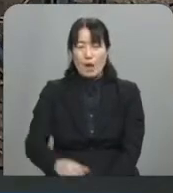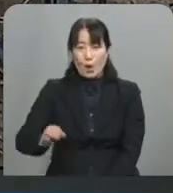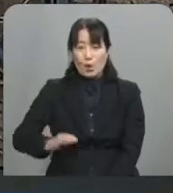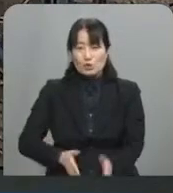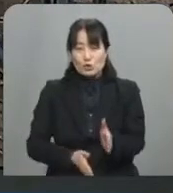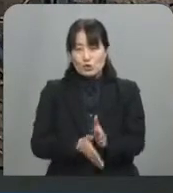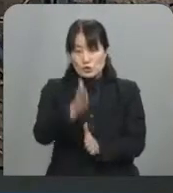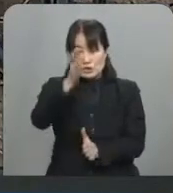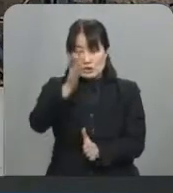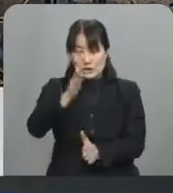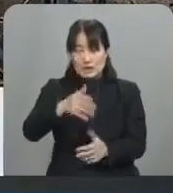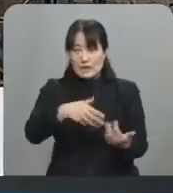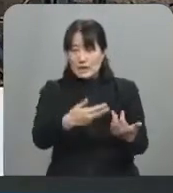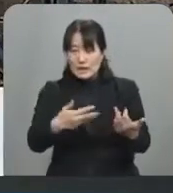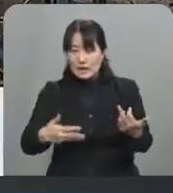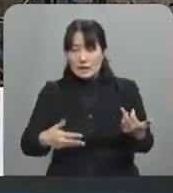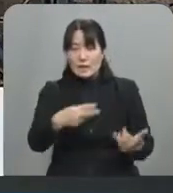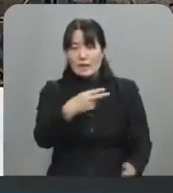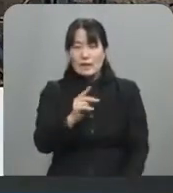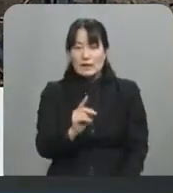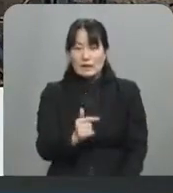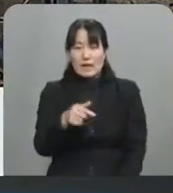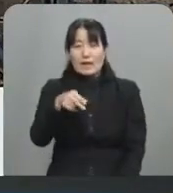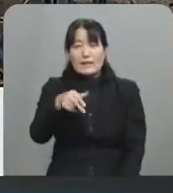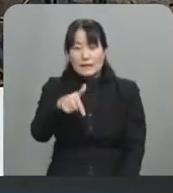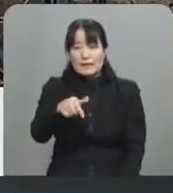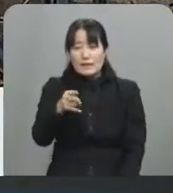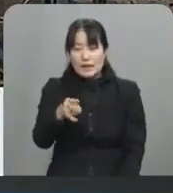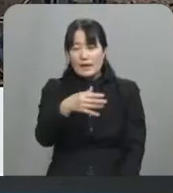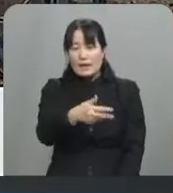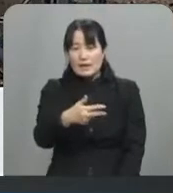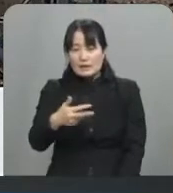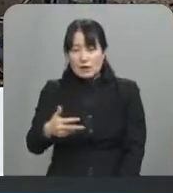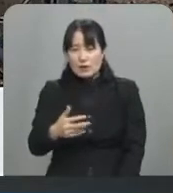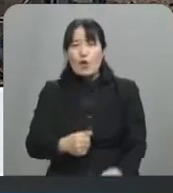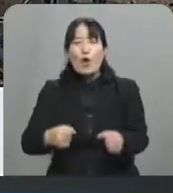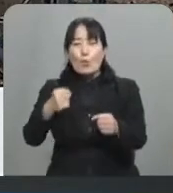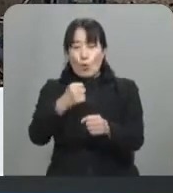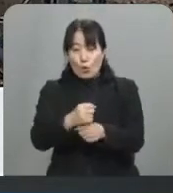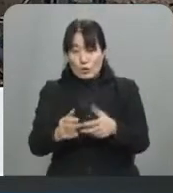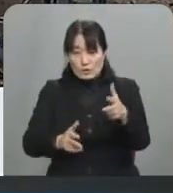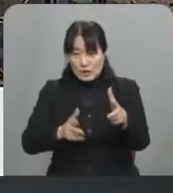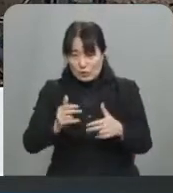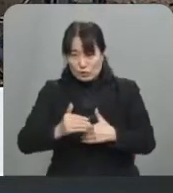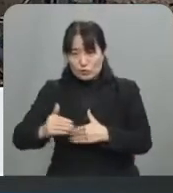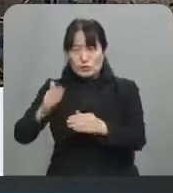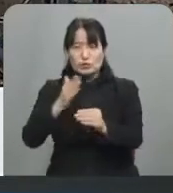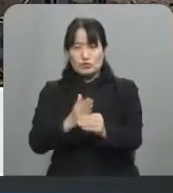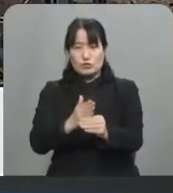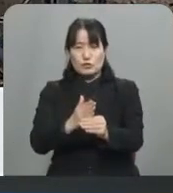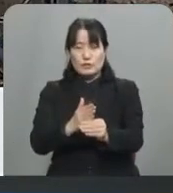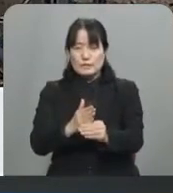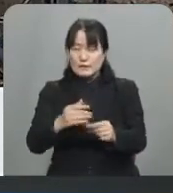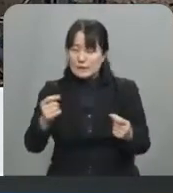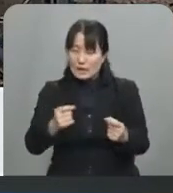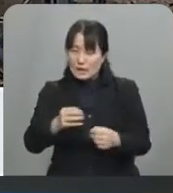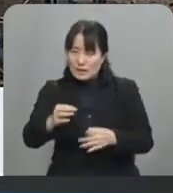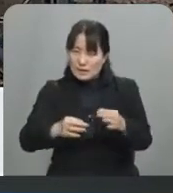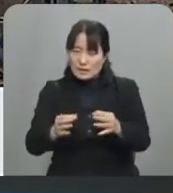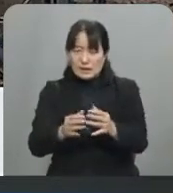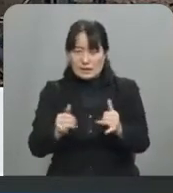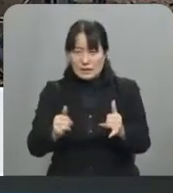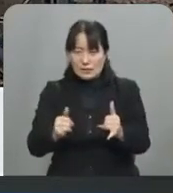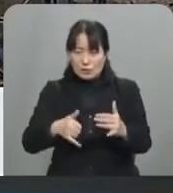원주시의 대표적인 복개천인 단개천을 생태하천으로 복원하는 사업이 본격화됐습니다. 하지만 인근 상인들은 공사